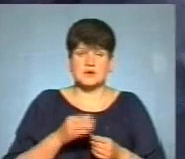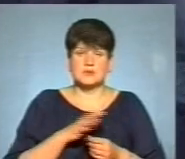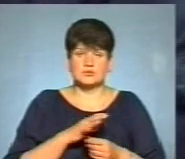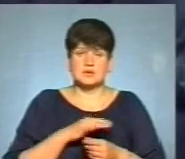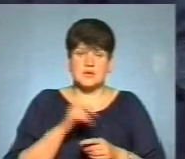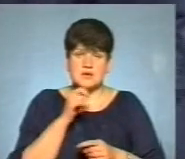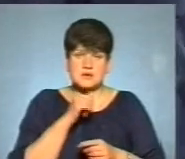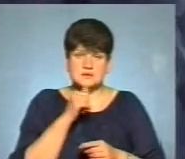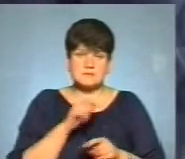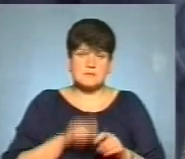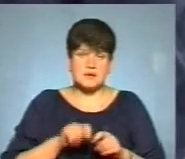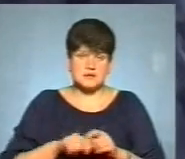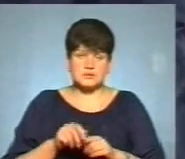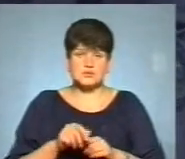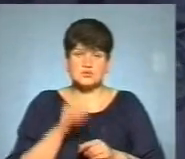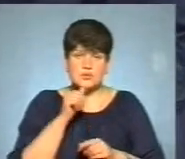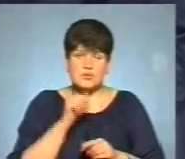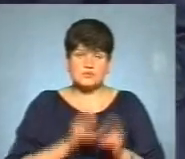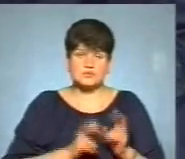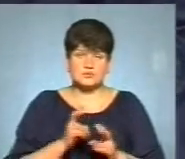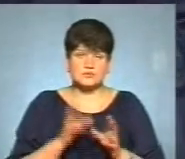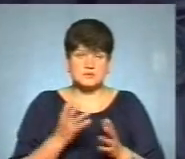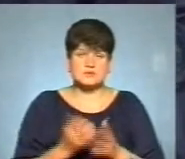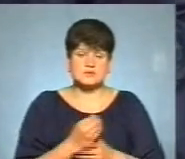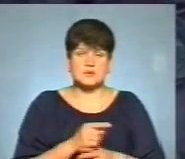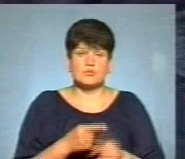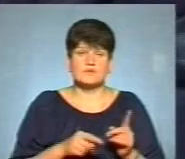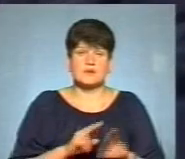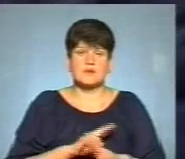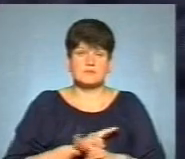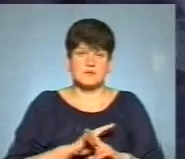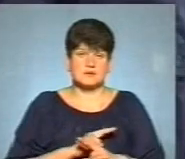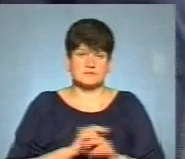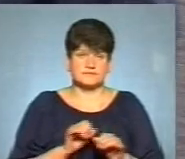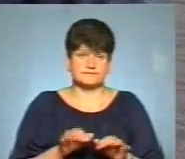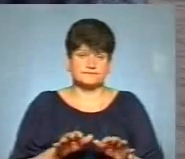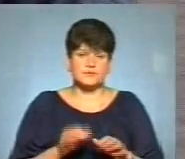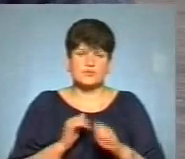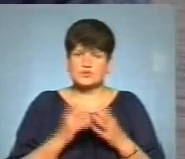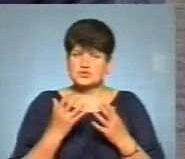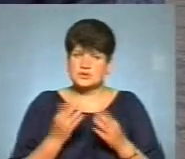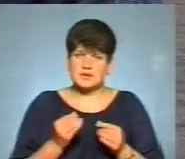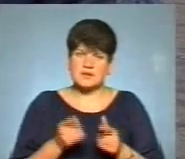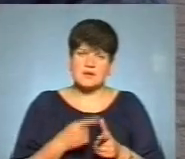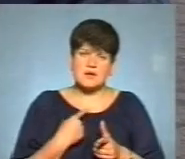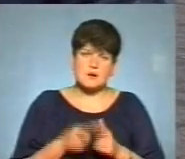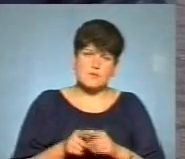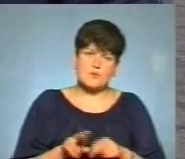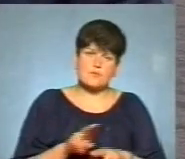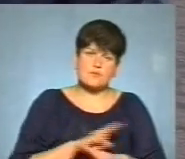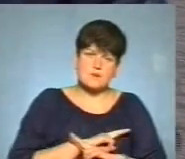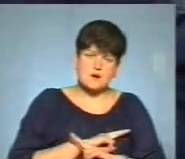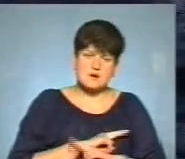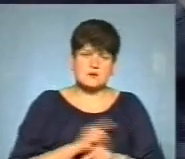заводу, то ми вже знаходили десь половина вже оце мертвих корінь. Це кожен день він або вмирає,